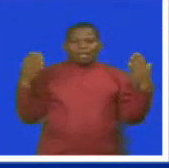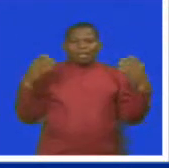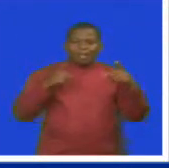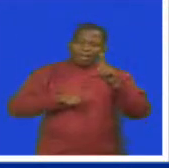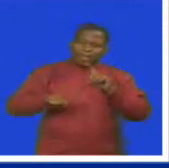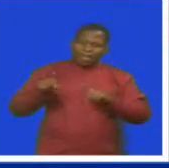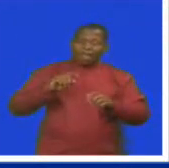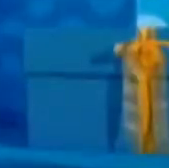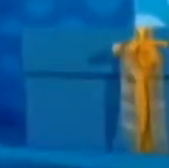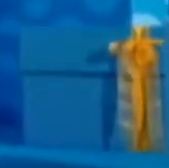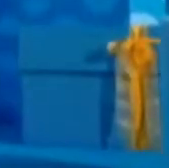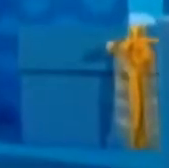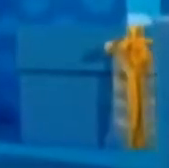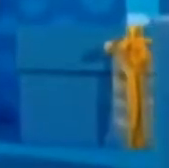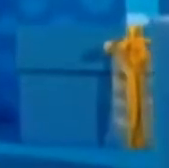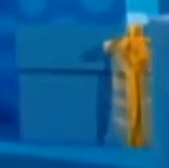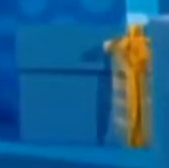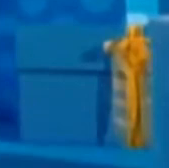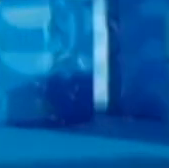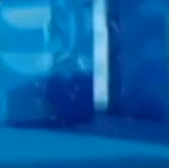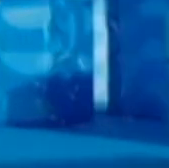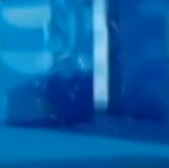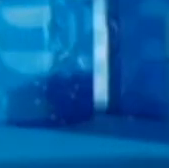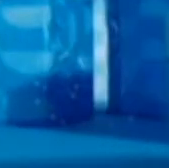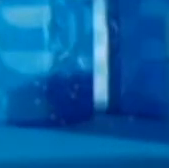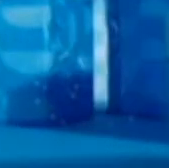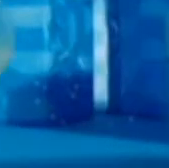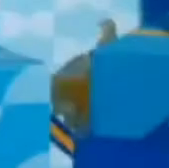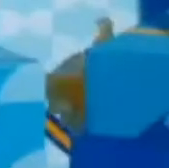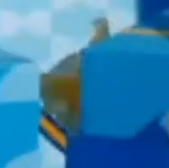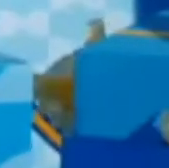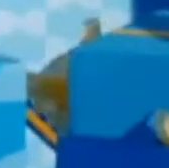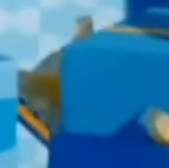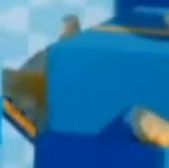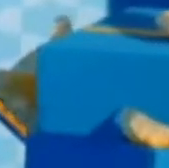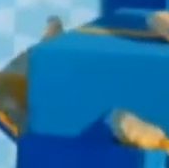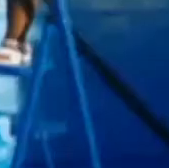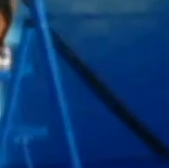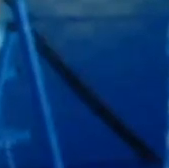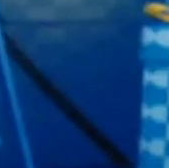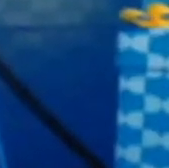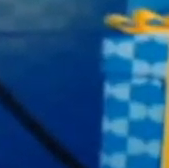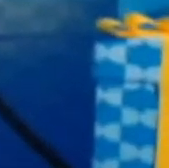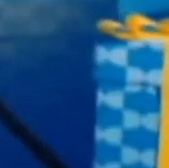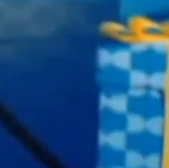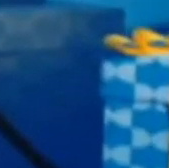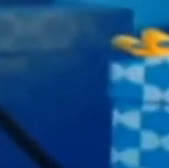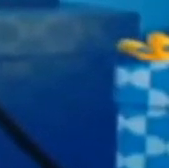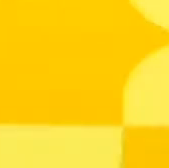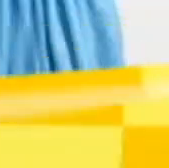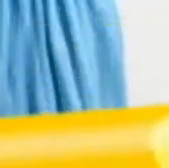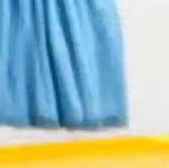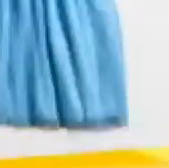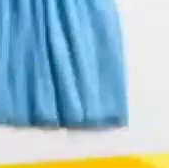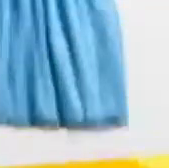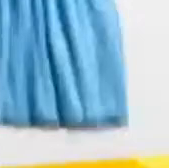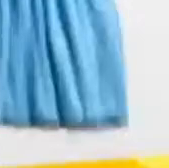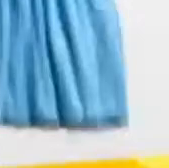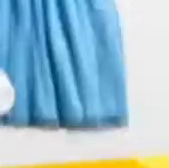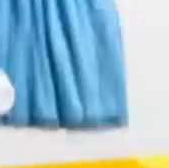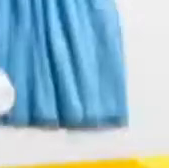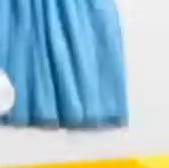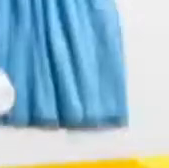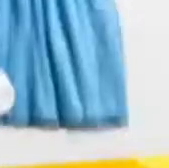emidlalo. The more pretty dresses, the merrier. It's the season to sparkle in character dresses for